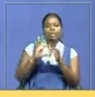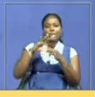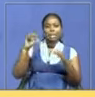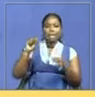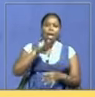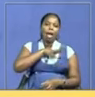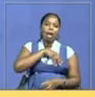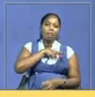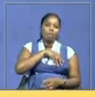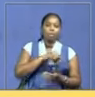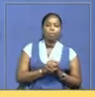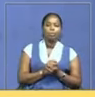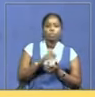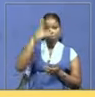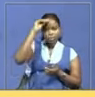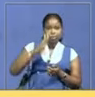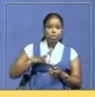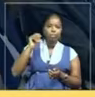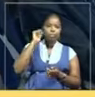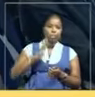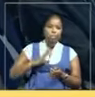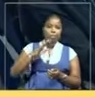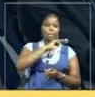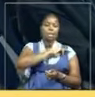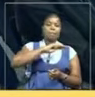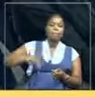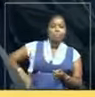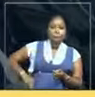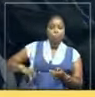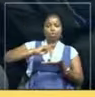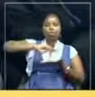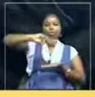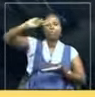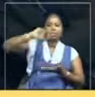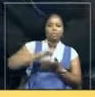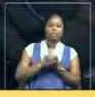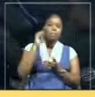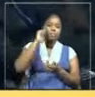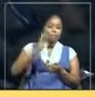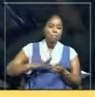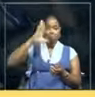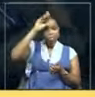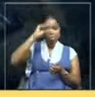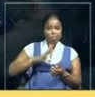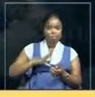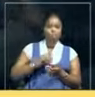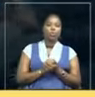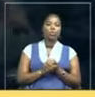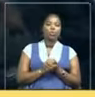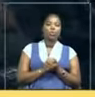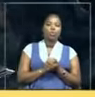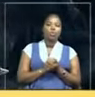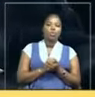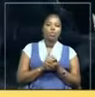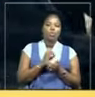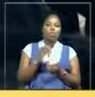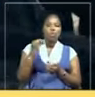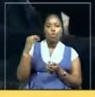messieurs les membres de la communauté universitaire mesdames mieur mieur les officiers ministériels et